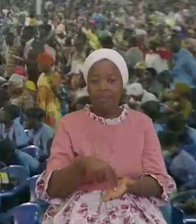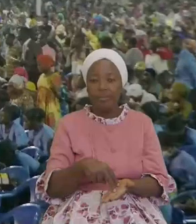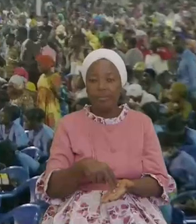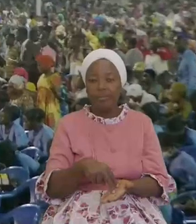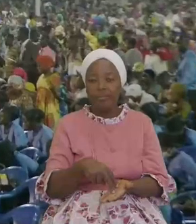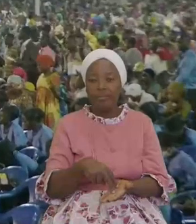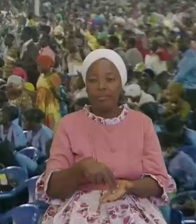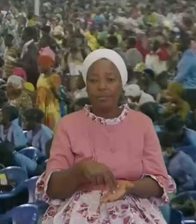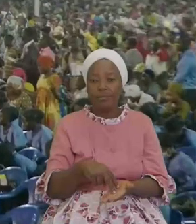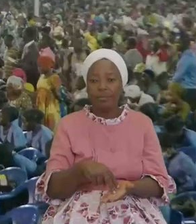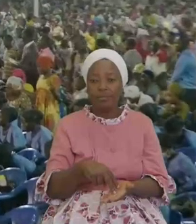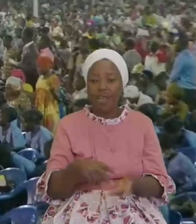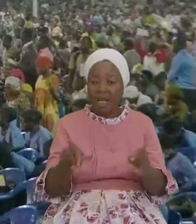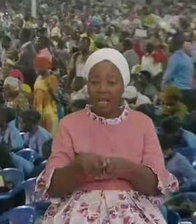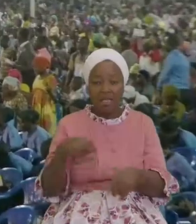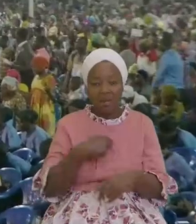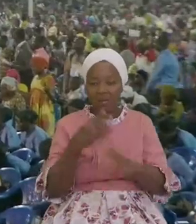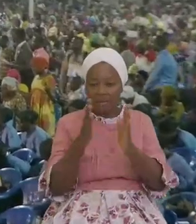Toujours debout maintenant.